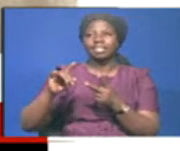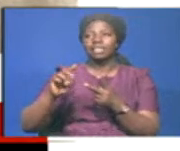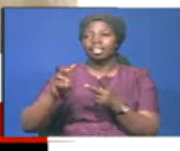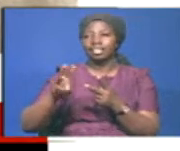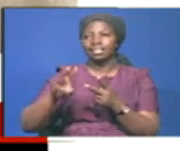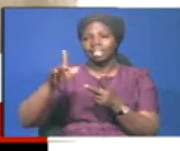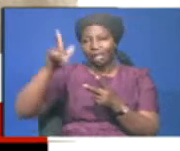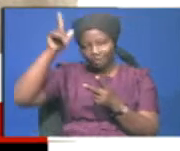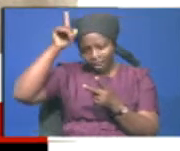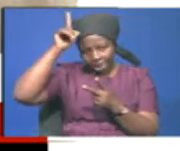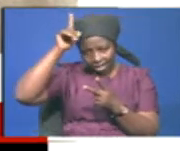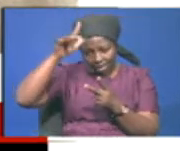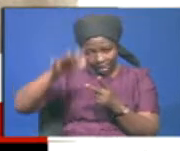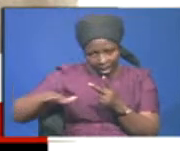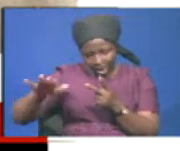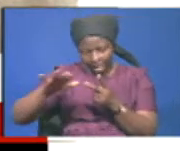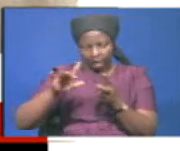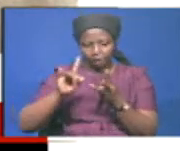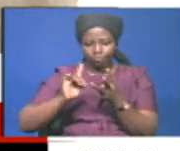vijiji. Alafu